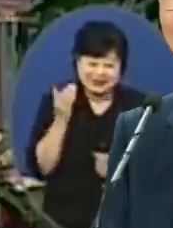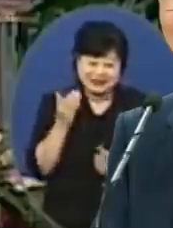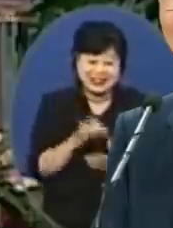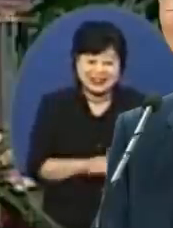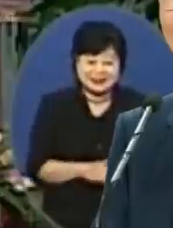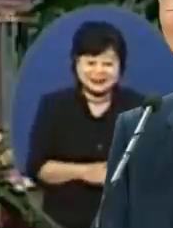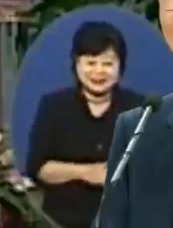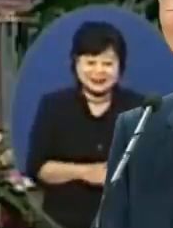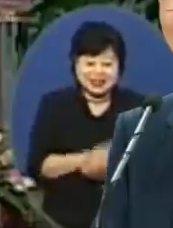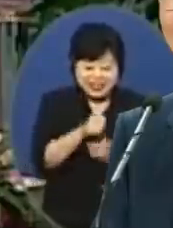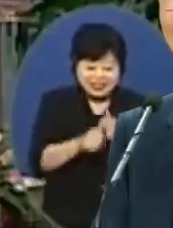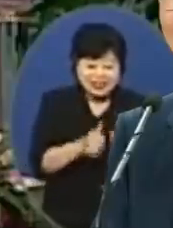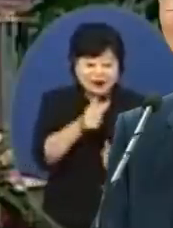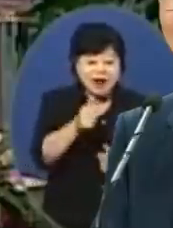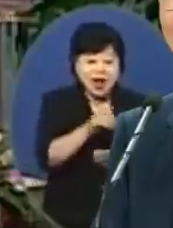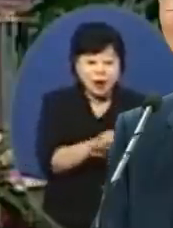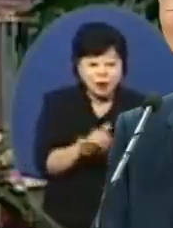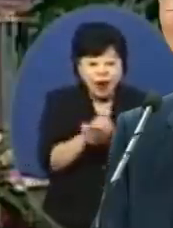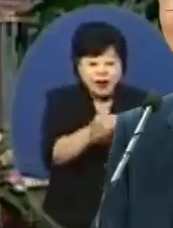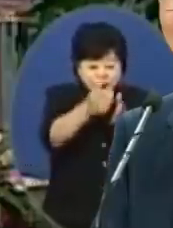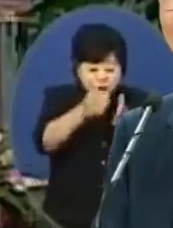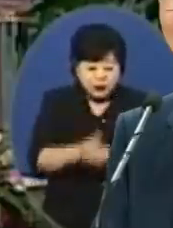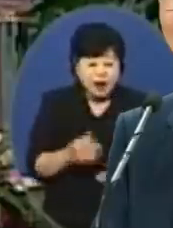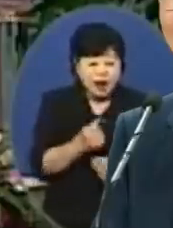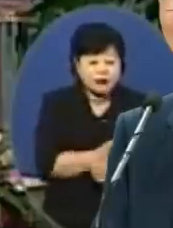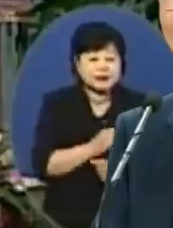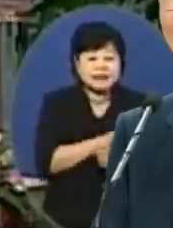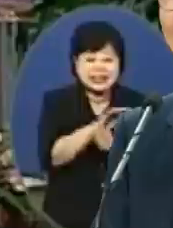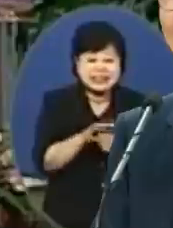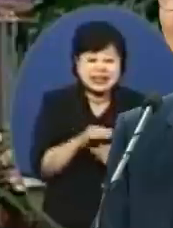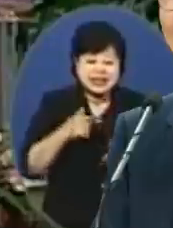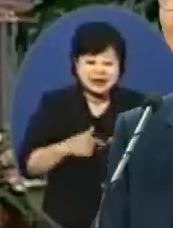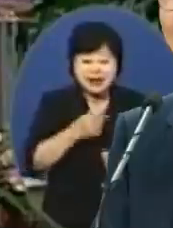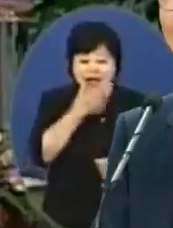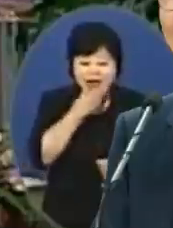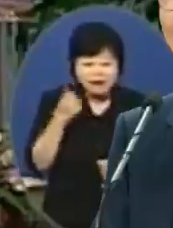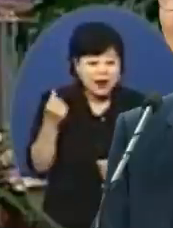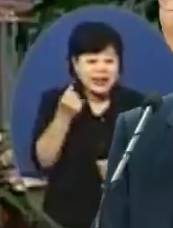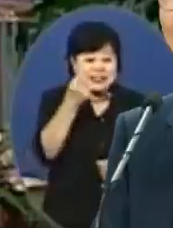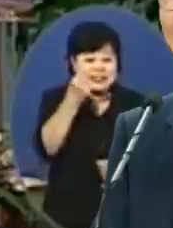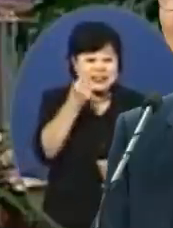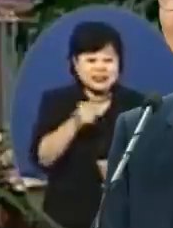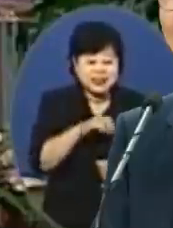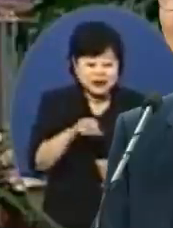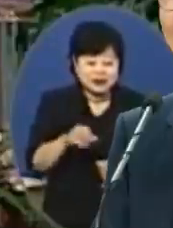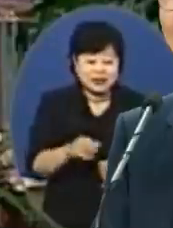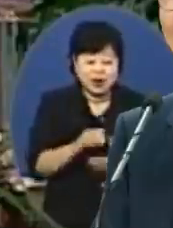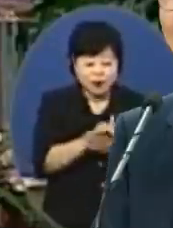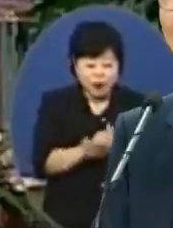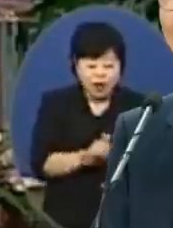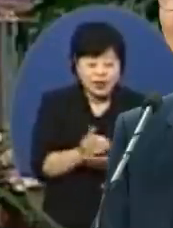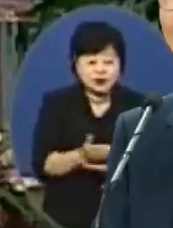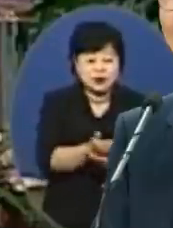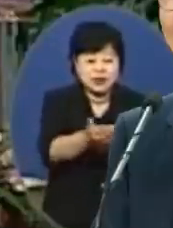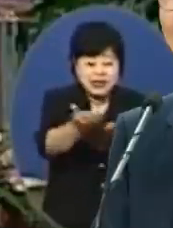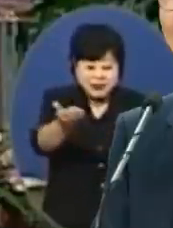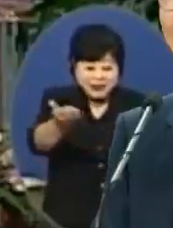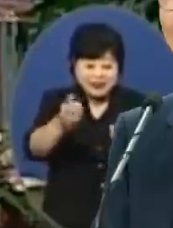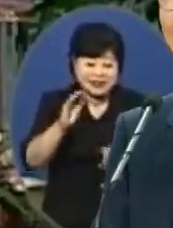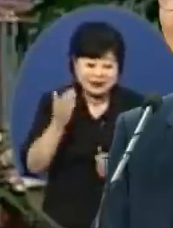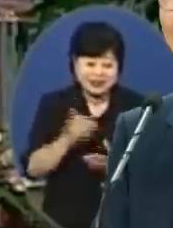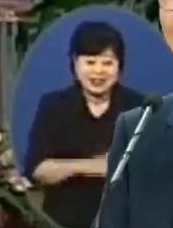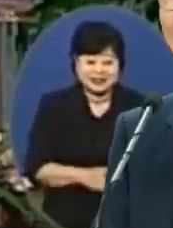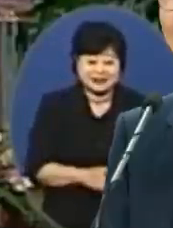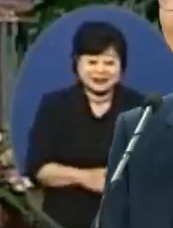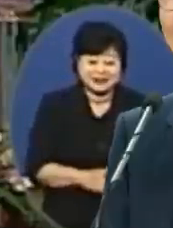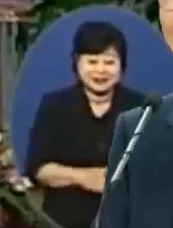것입니다. 하나님과 화해를 통한 엄청난 사랑과 기쁨과 행복을 갖고 내 이웃에게 화해의 손을 내밀어야 되는